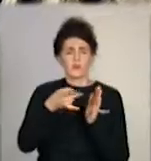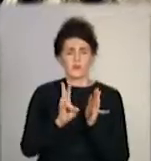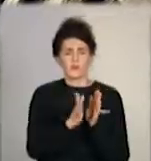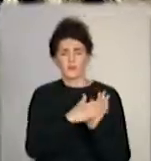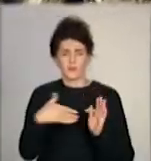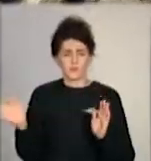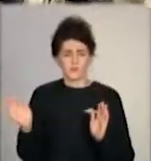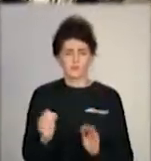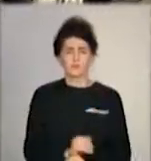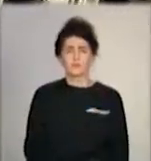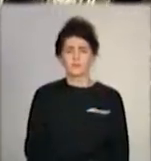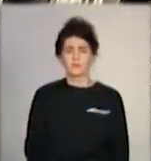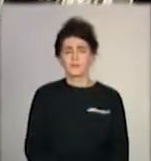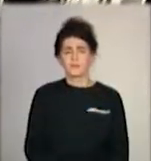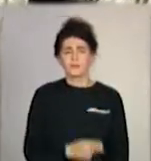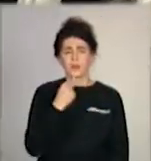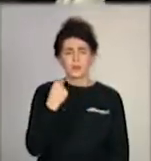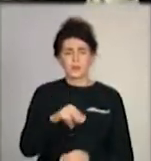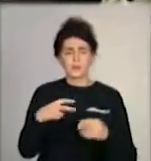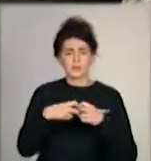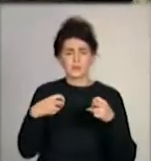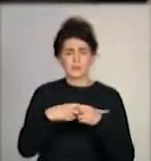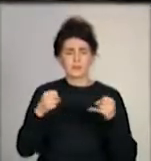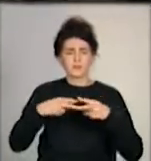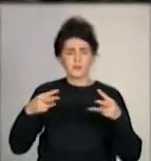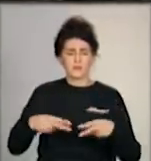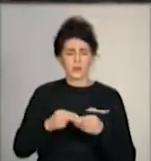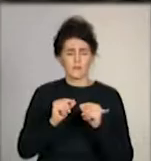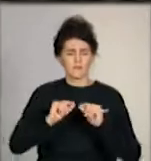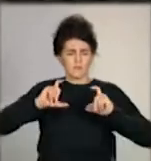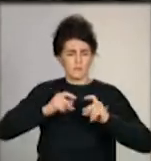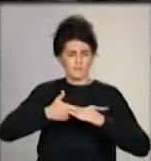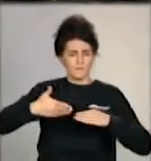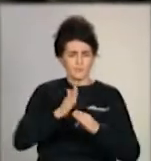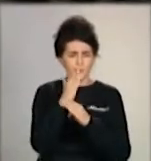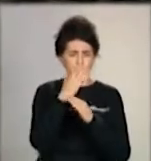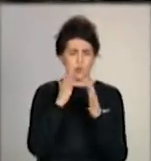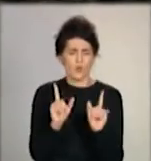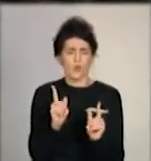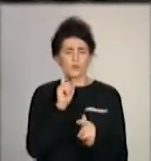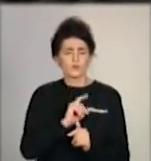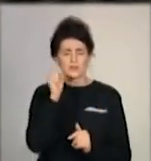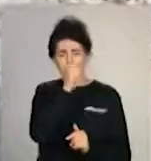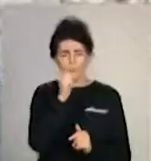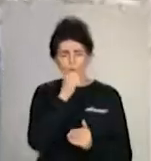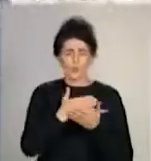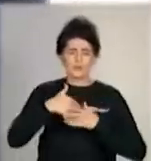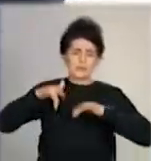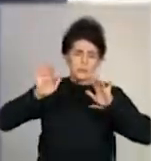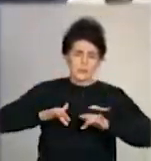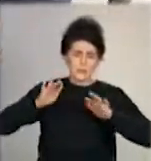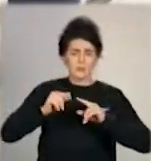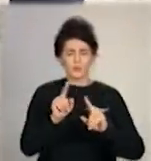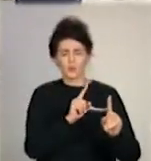Желательно брать резину с крупным протектором, то есть такого плана, особенно если это снег.